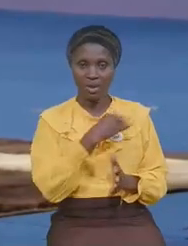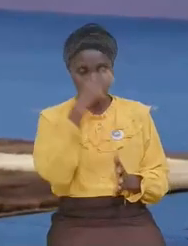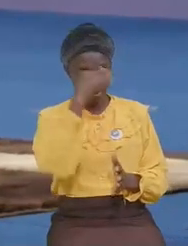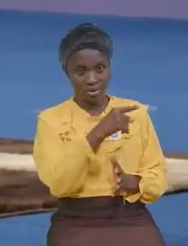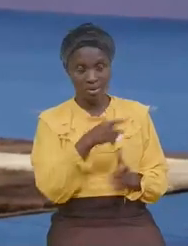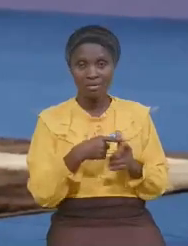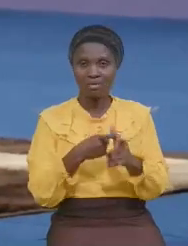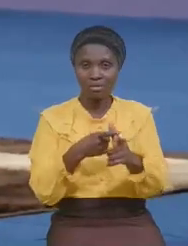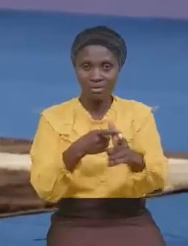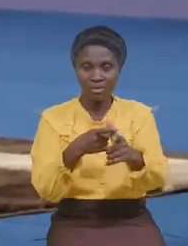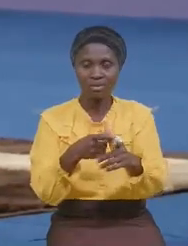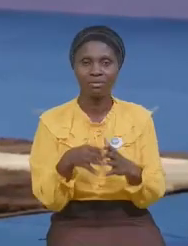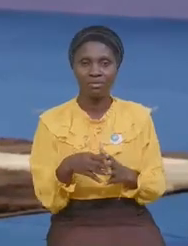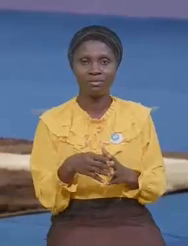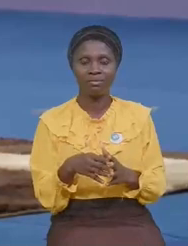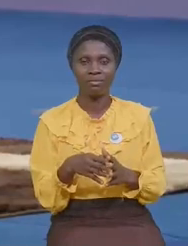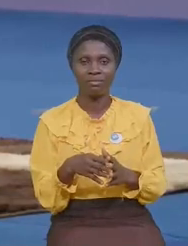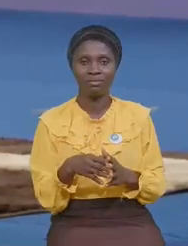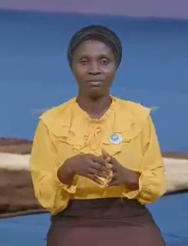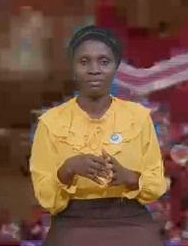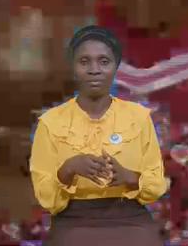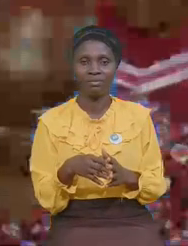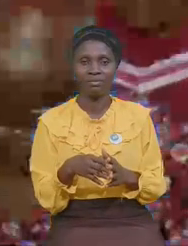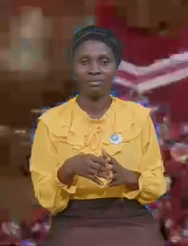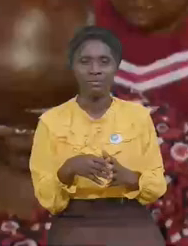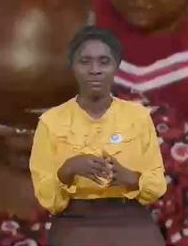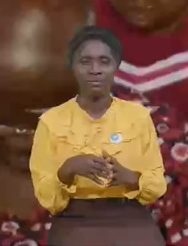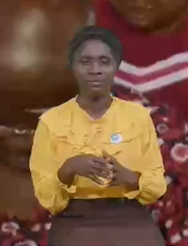il courut en avant.